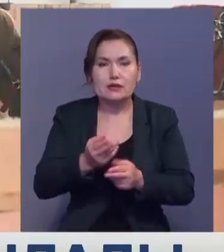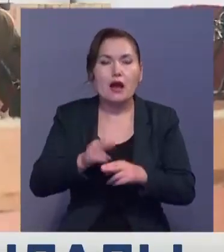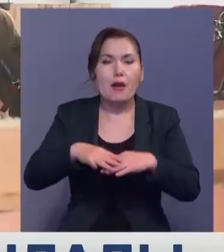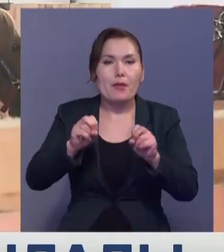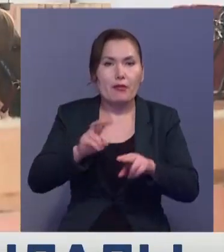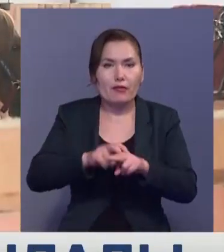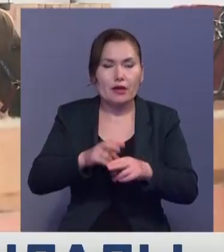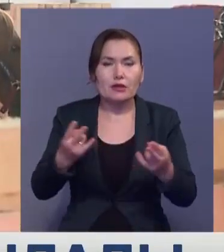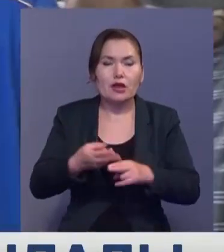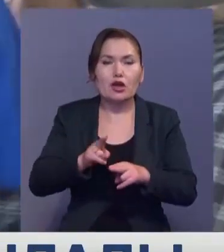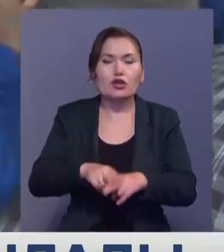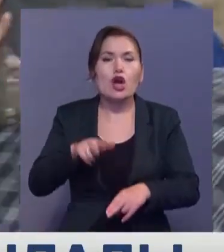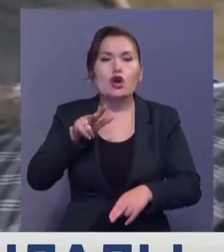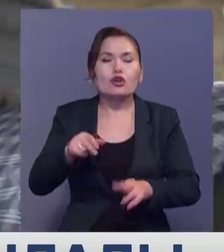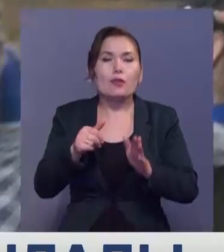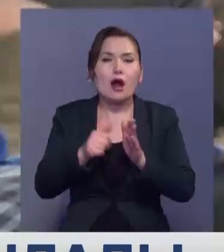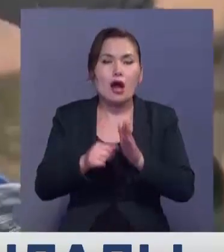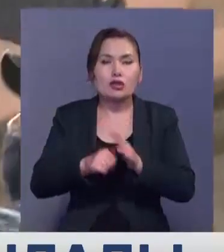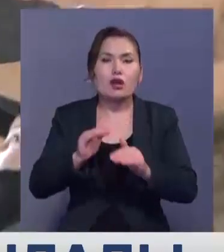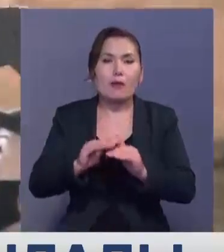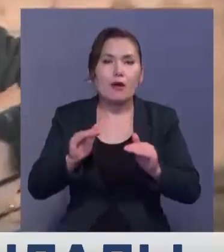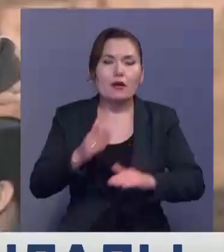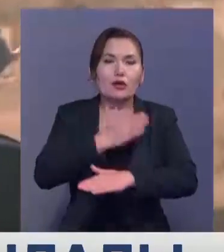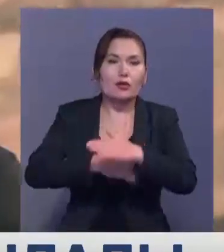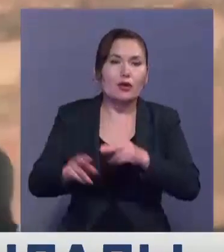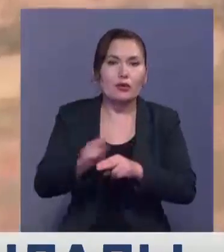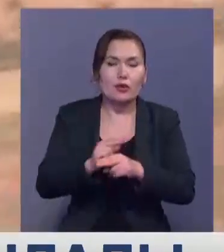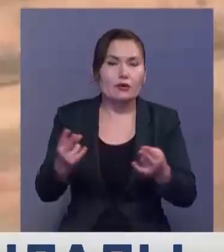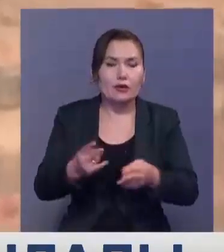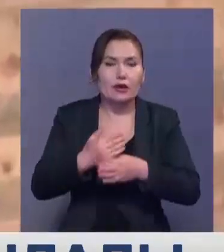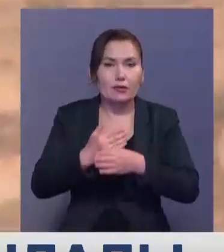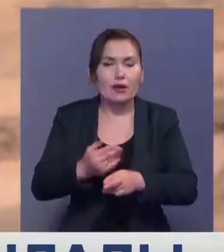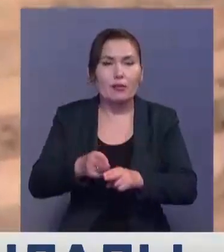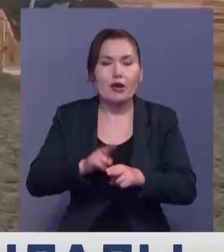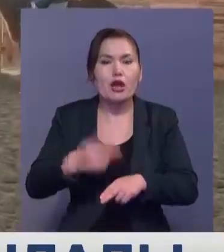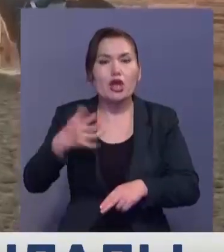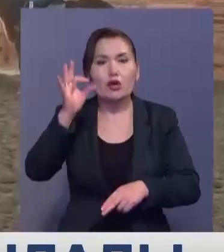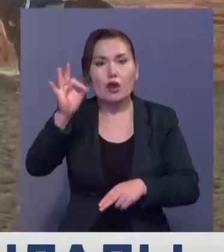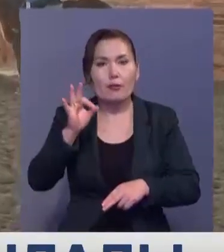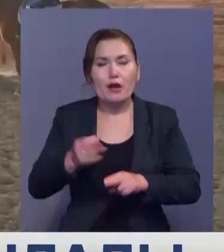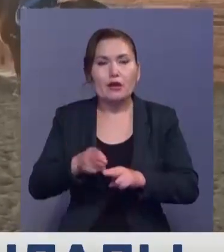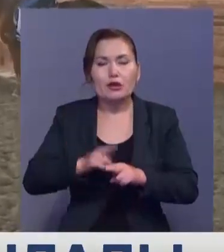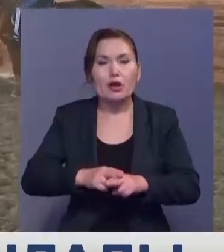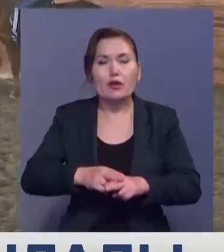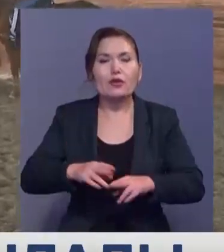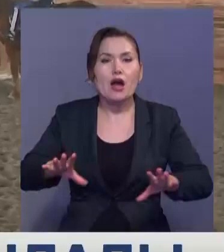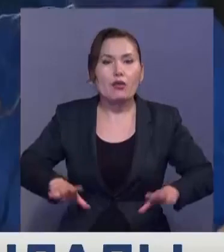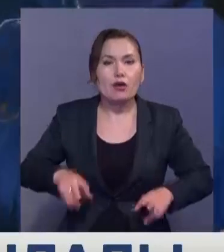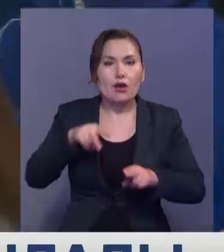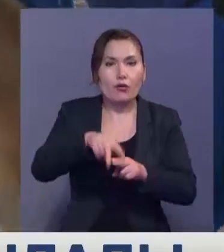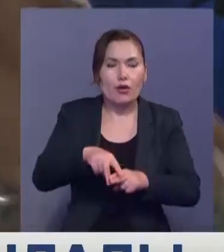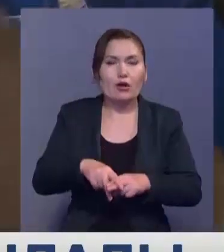облыс бойынша 3600-ден астам бала медициналық оңалтуға мұқтаж. Мамандардың айтуынша, олардың жартысына жуығы ипотерапия курсынан өтуі